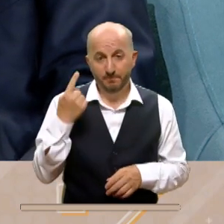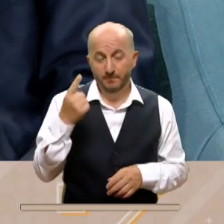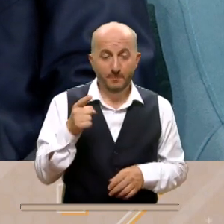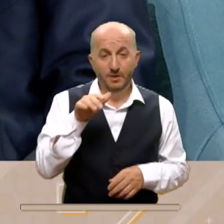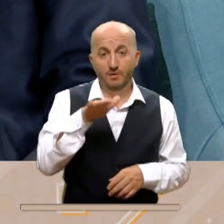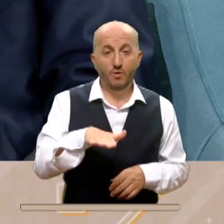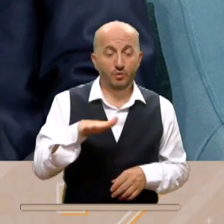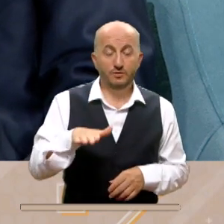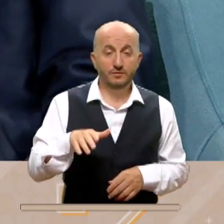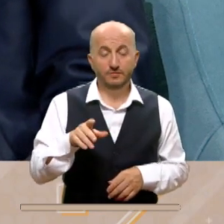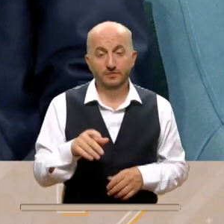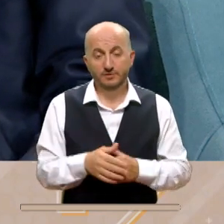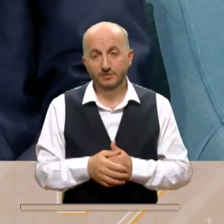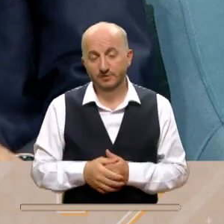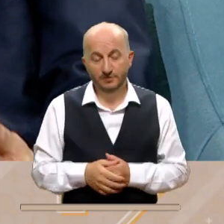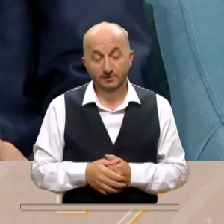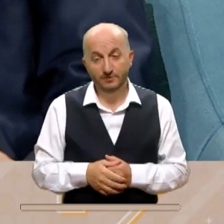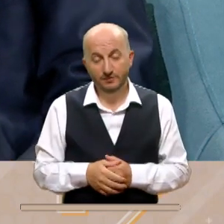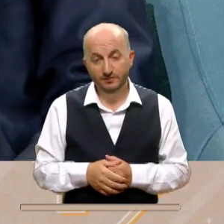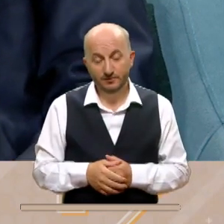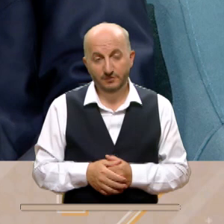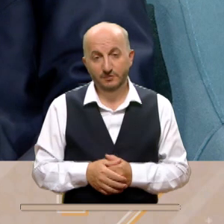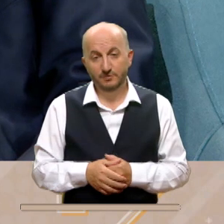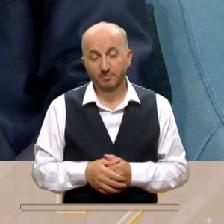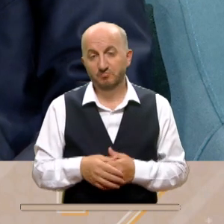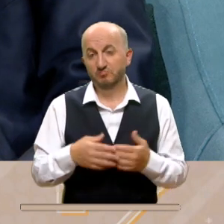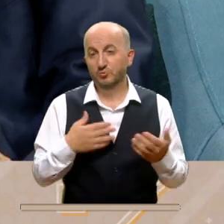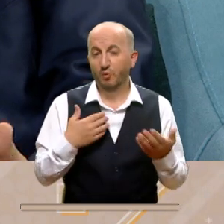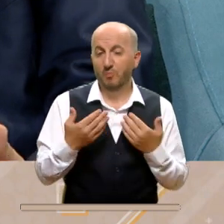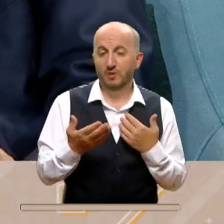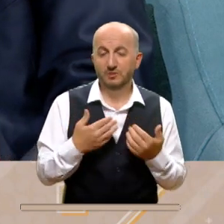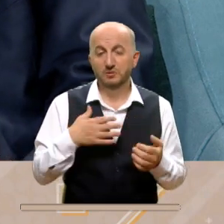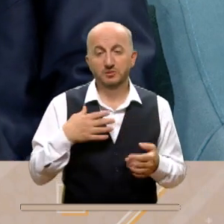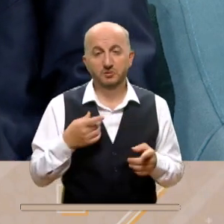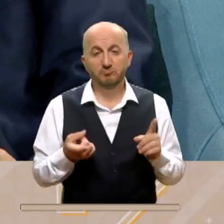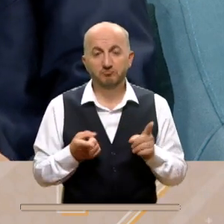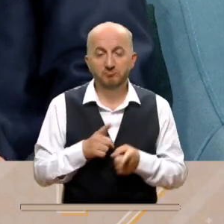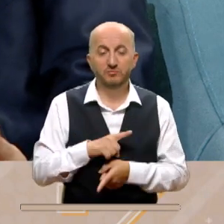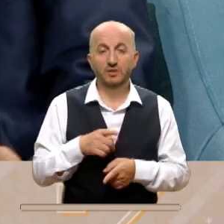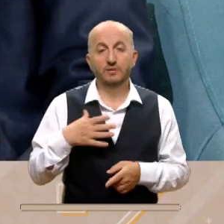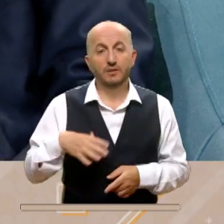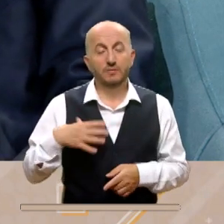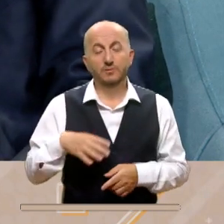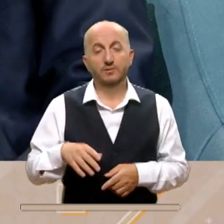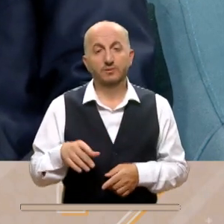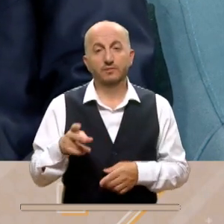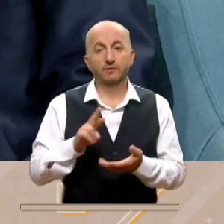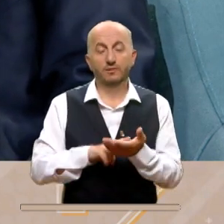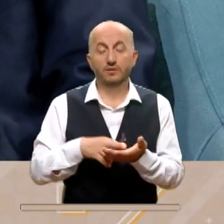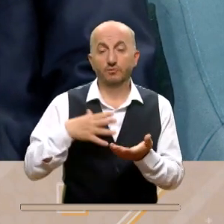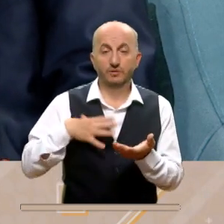öğrencimiz ben yer yer bana bir şekilde sohbet etmeye, çeşitli taleplerini bildirmek için randevu isteyen gelen öğrencilerimiz